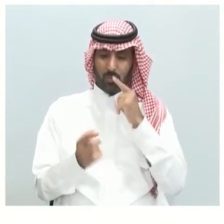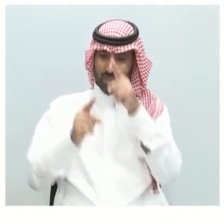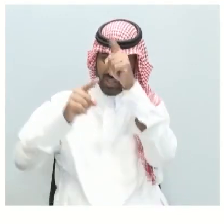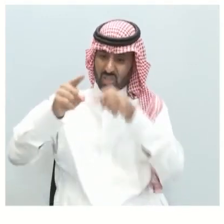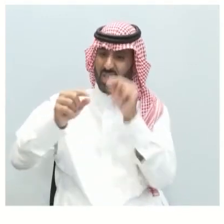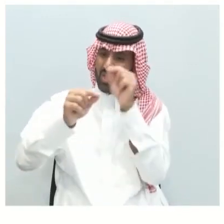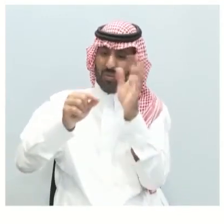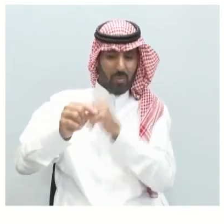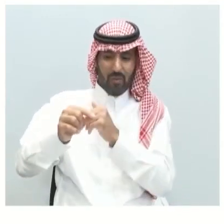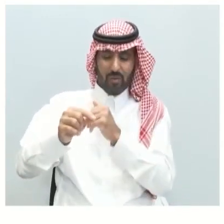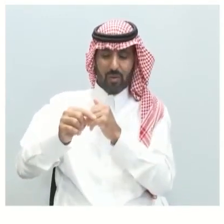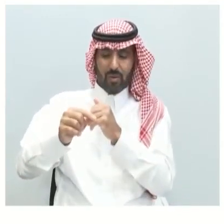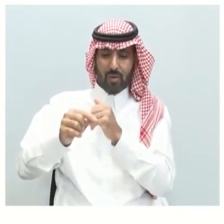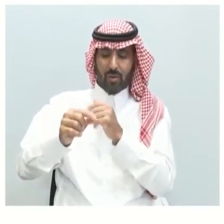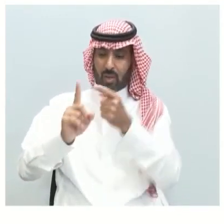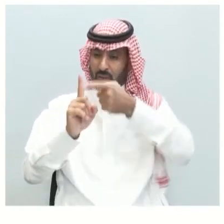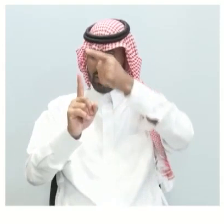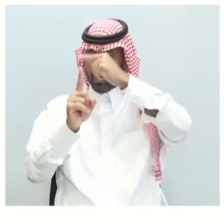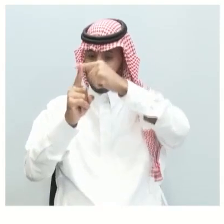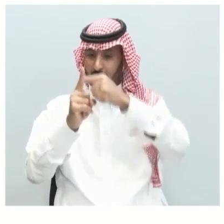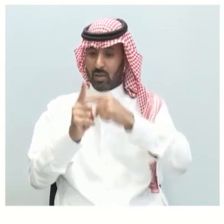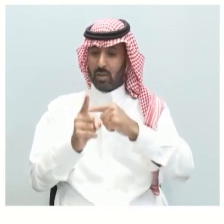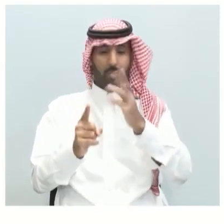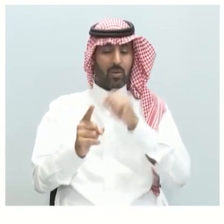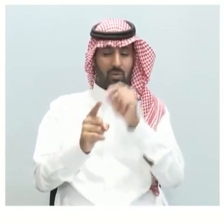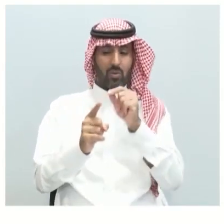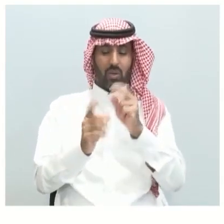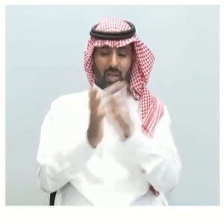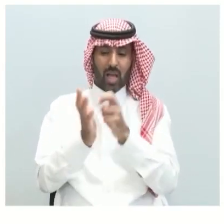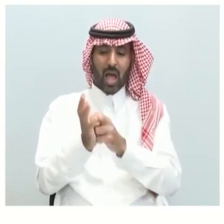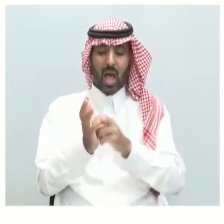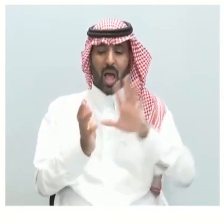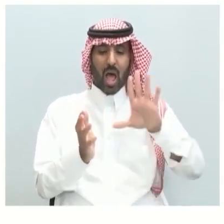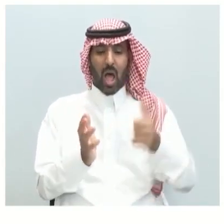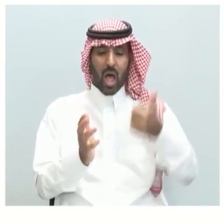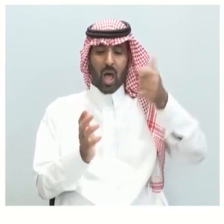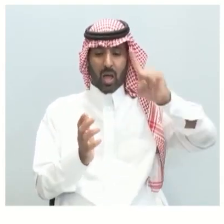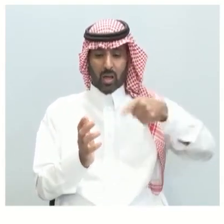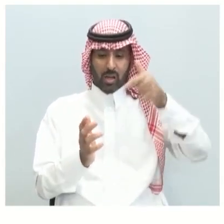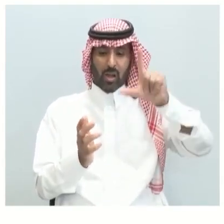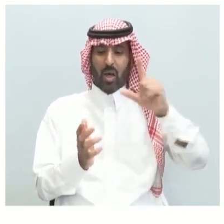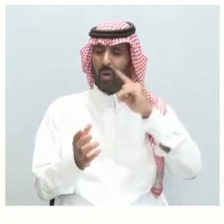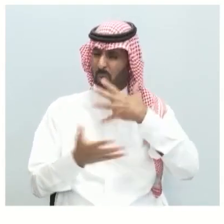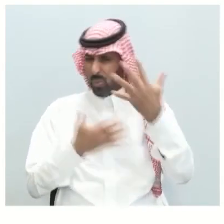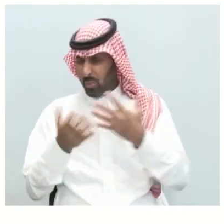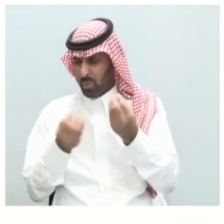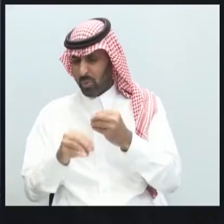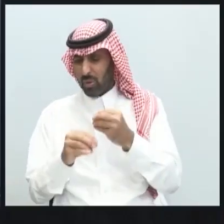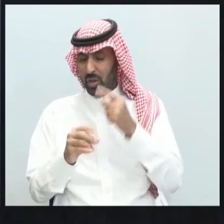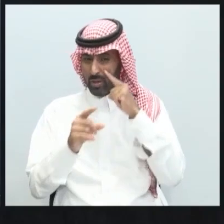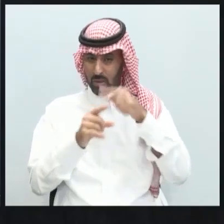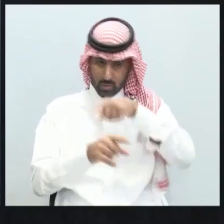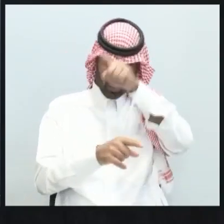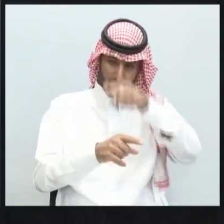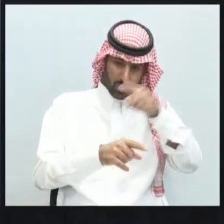بنقطه الاصل ستصبح المعادله التي تعبر عن قانون شارل اكثر تعقيدا لنتذكر معا الرسم